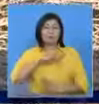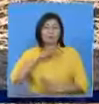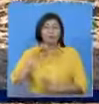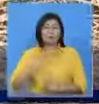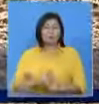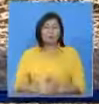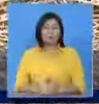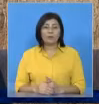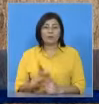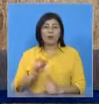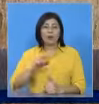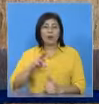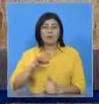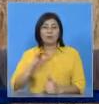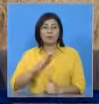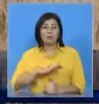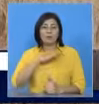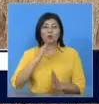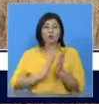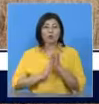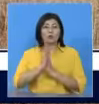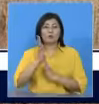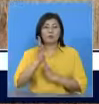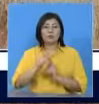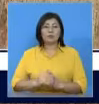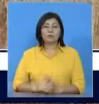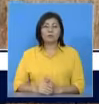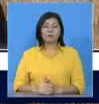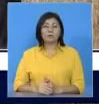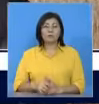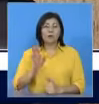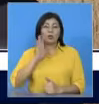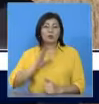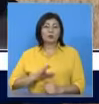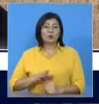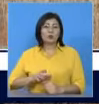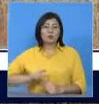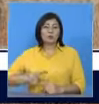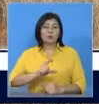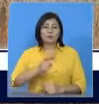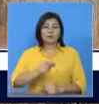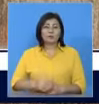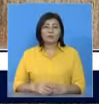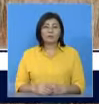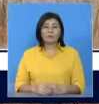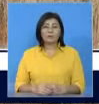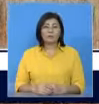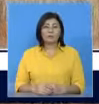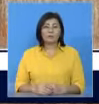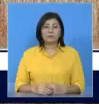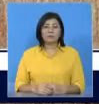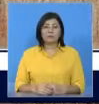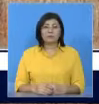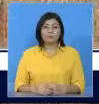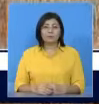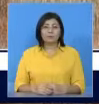Қамыс қаптап өскеннен кейін енді бар су қоймасынан жіберілген суы осы мына